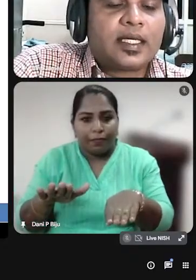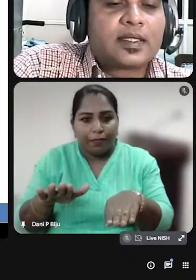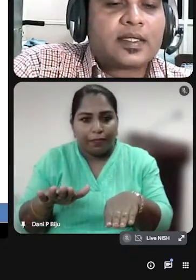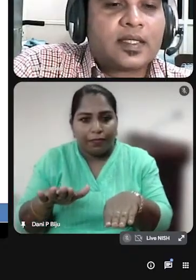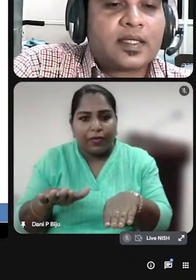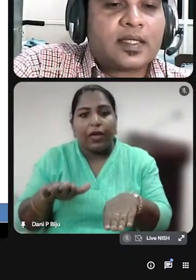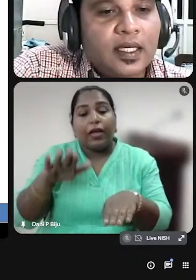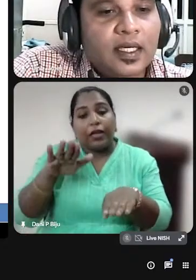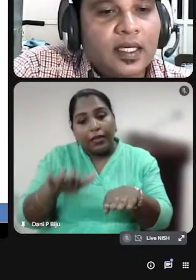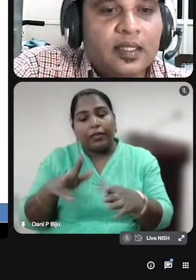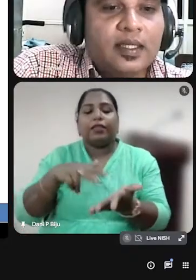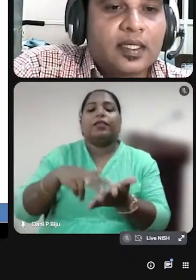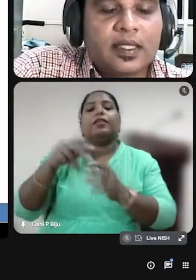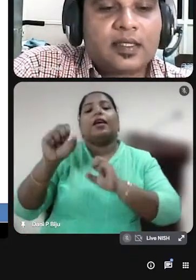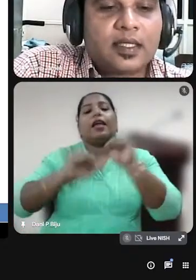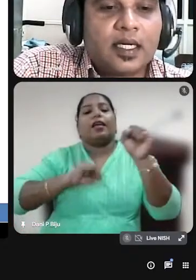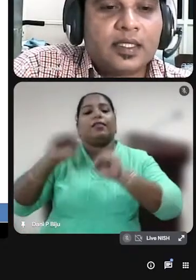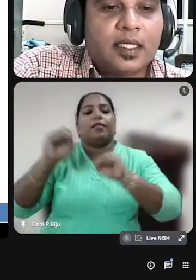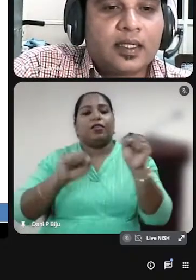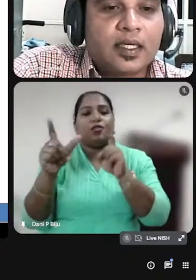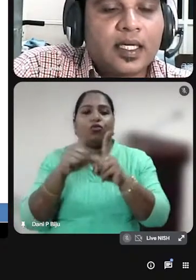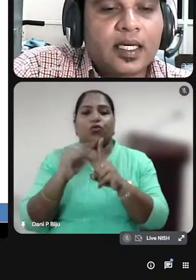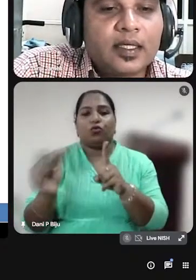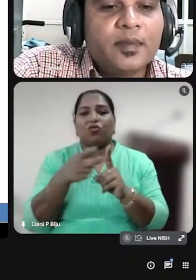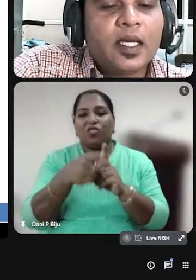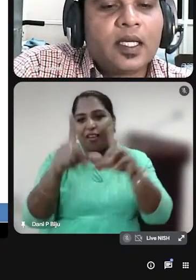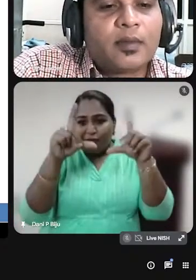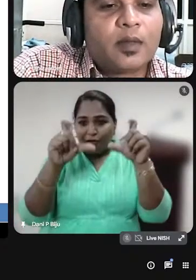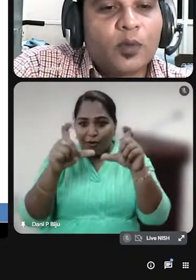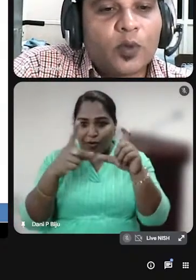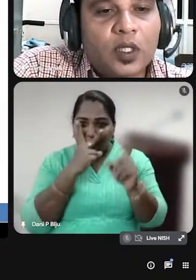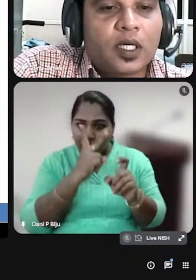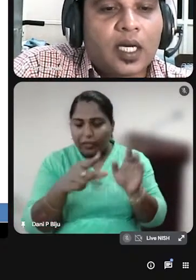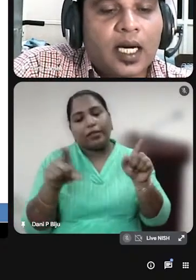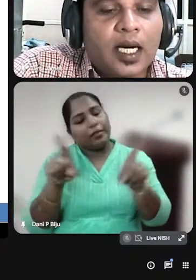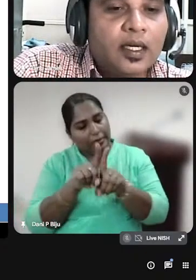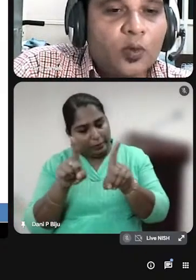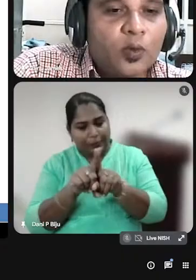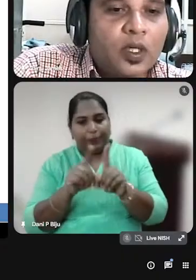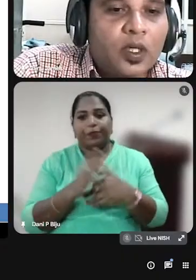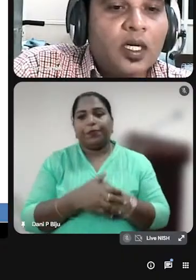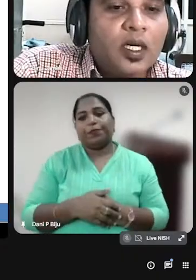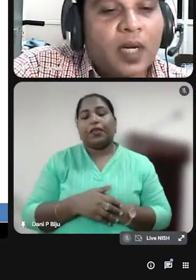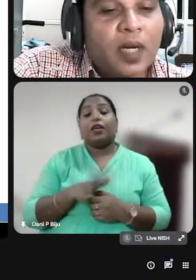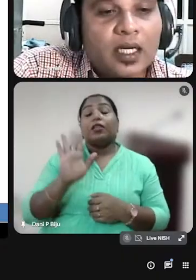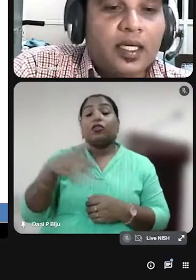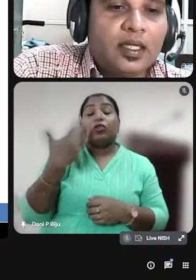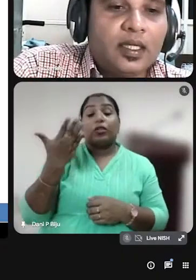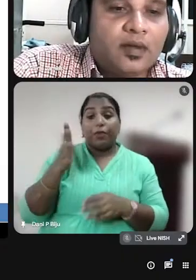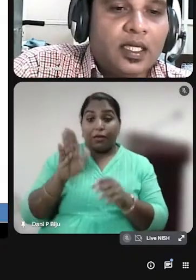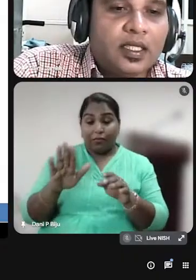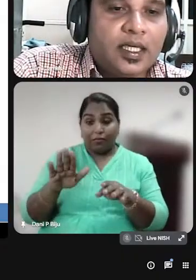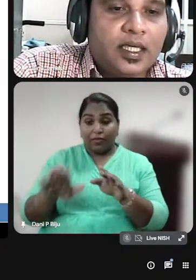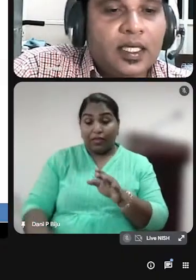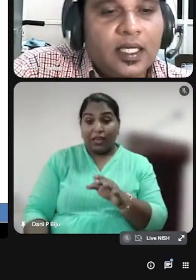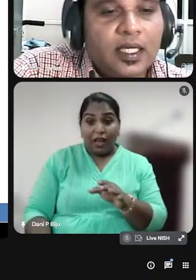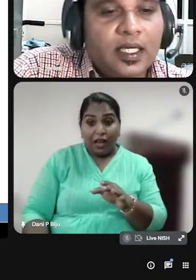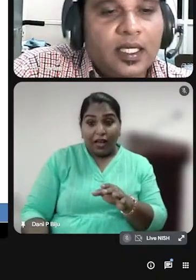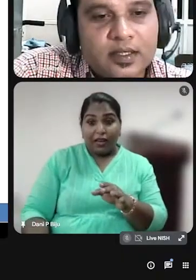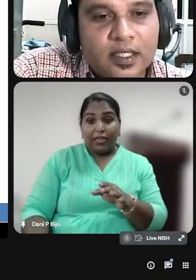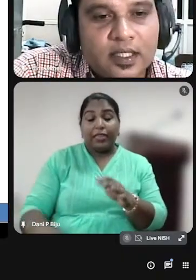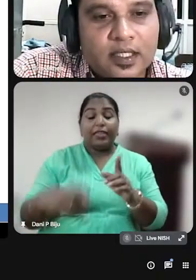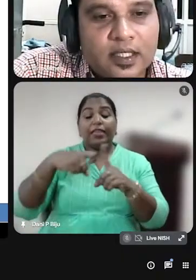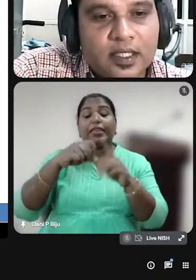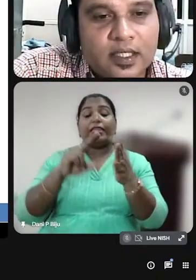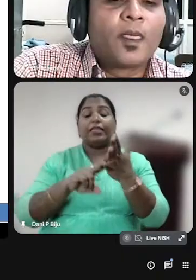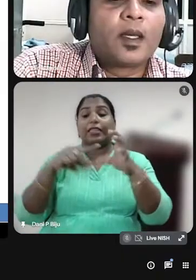ചെയ്യേണ്ട എക്സസൈസ് ആണ് ഈ ആദ്യത്തെ എക്സസൈസ്. അതായത് നമ്മുടെ കാലിന്റെ മുട്ട് മടക്കുകയും നിവർത്തുകയും ചെയ്യും. ഈ